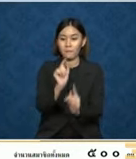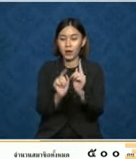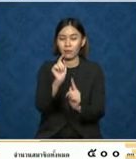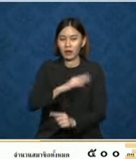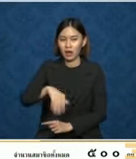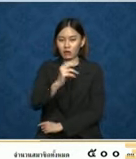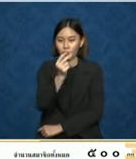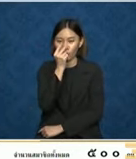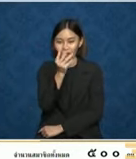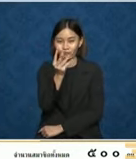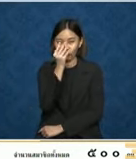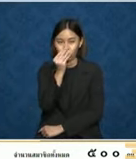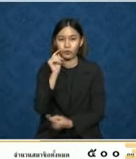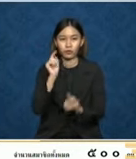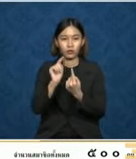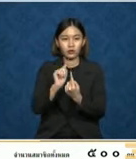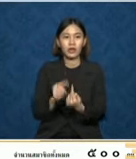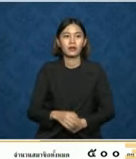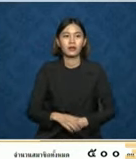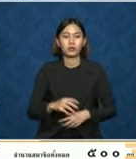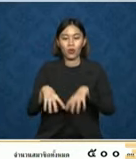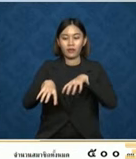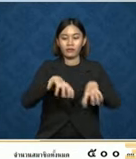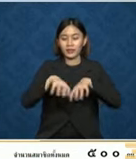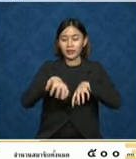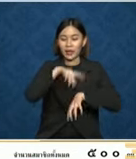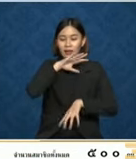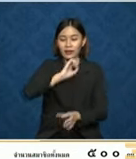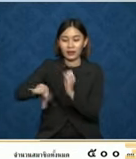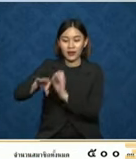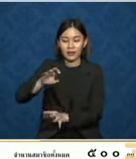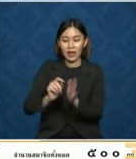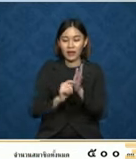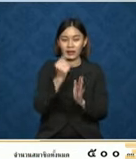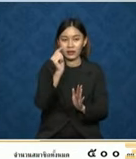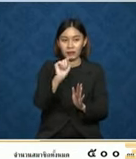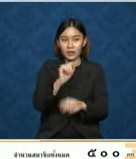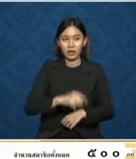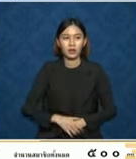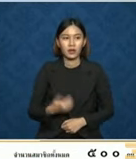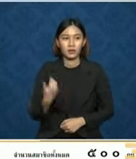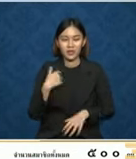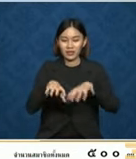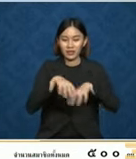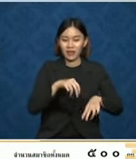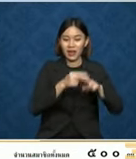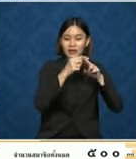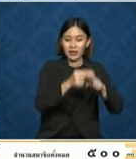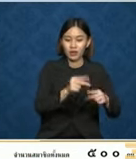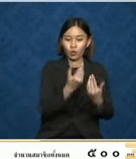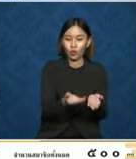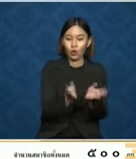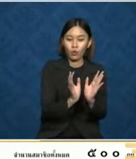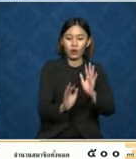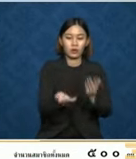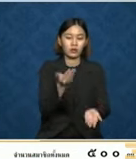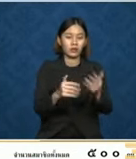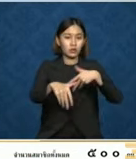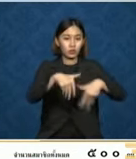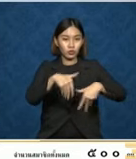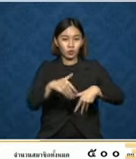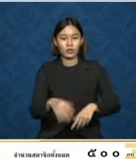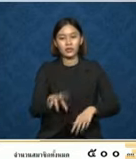งให้ทุกท่านได้เห็นนะครับนั่นก็คือสัดส่วนของการจัดการขยะโดยส่วนแรกนั่นคือการจัดการกันเองโดยครัวเรือนและชุมชน